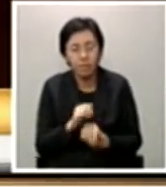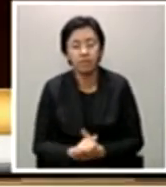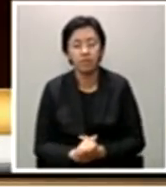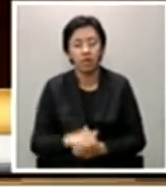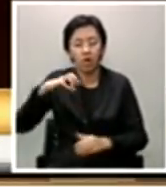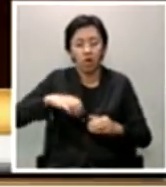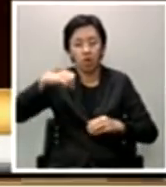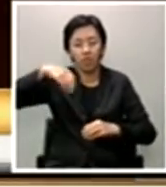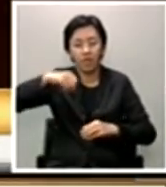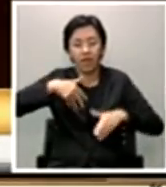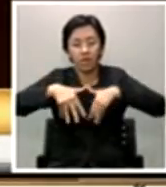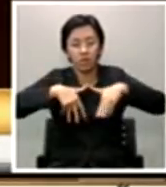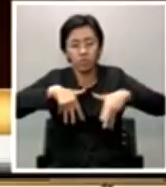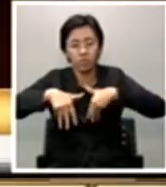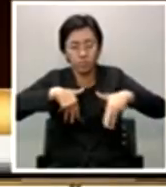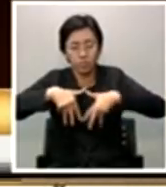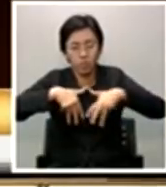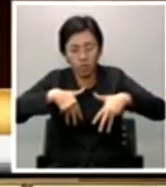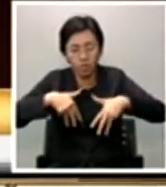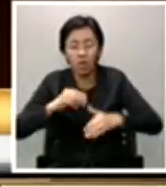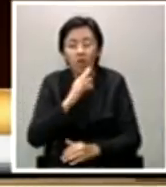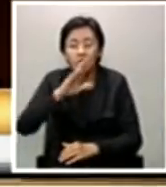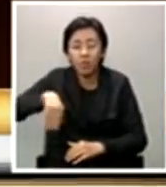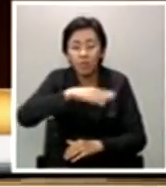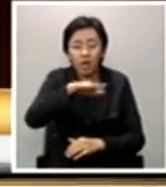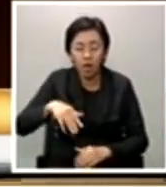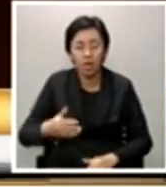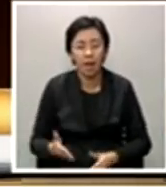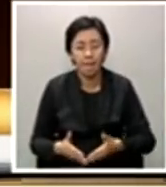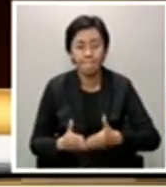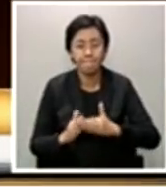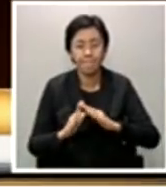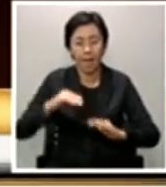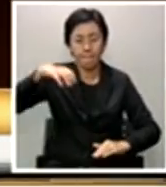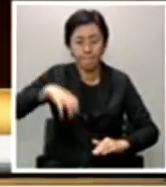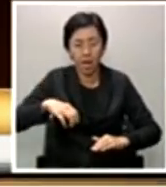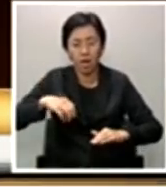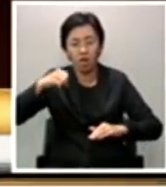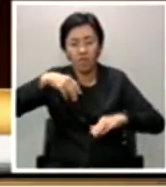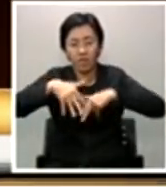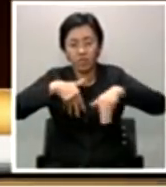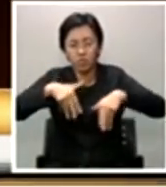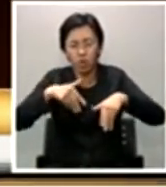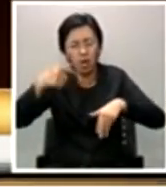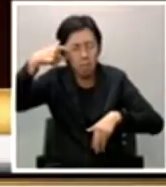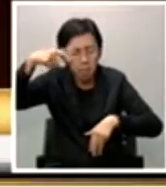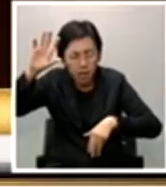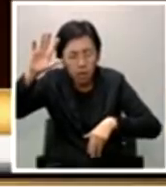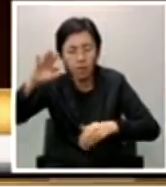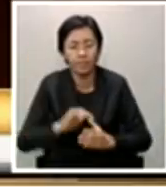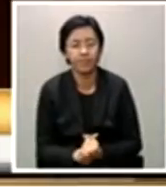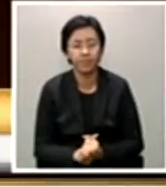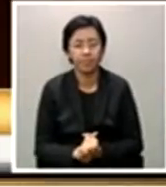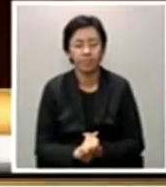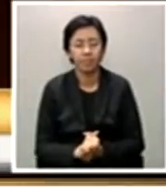ไฟฟ้าชุมชนกำลังจะเกิดขึ้นถ้าคุณสามารถสร้างโรงไฟฟ้าชุมชนได้ถิ่นที่มันกันดารบวกเข้าไปกับไ